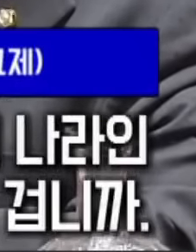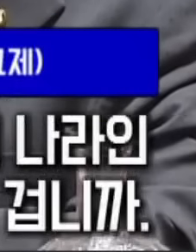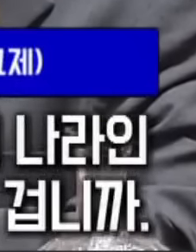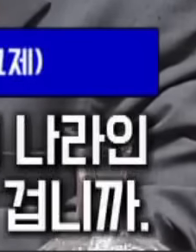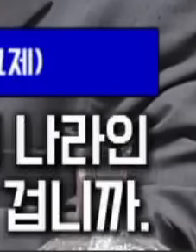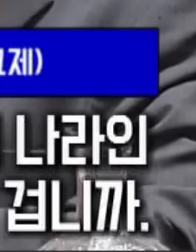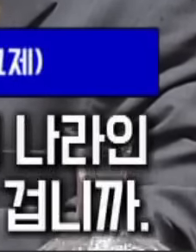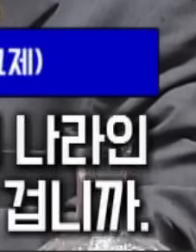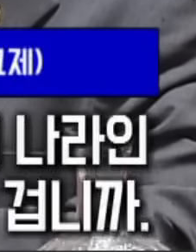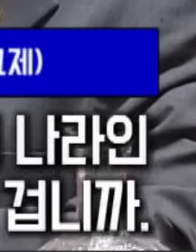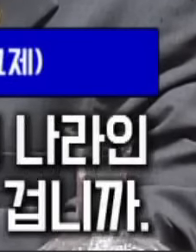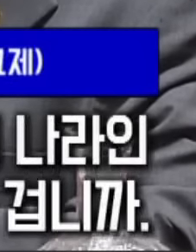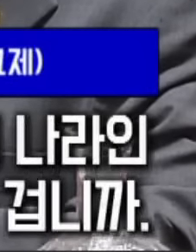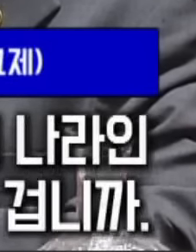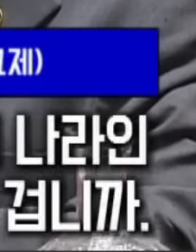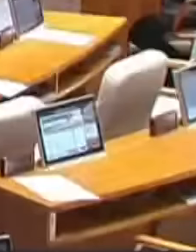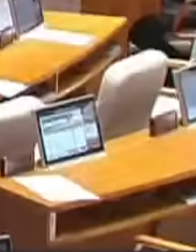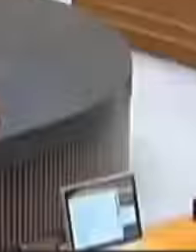있는